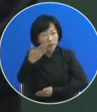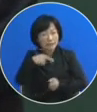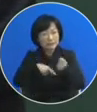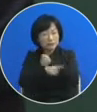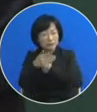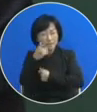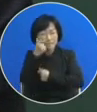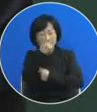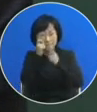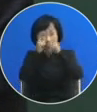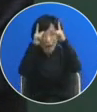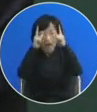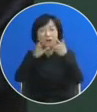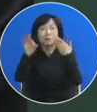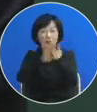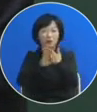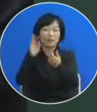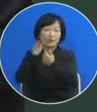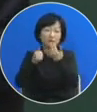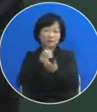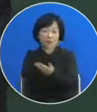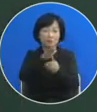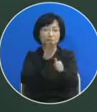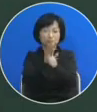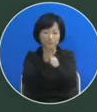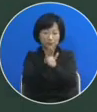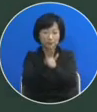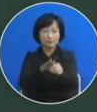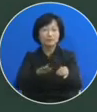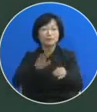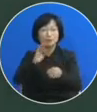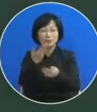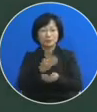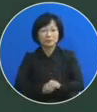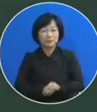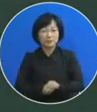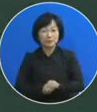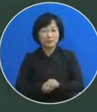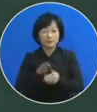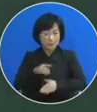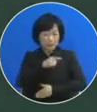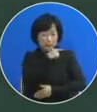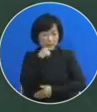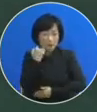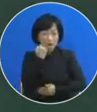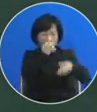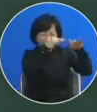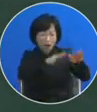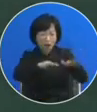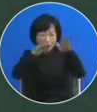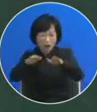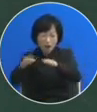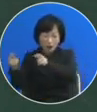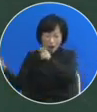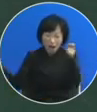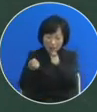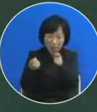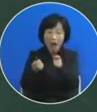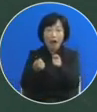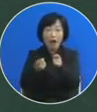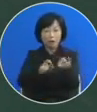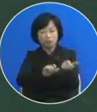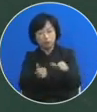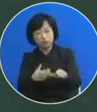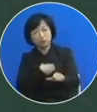and why you must stake your life, then God will fill it. 우리가 홍해 앞에 와서 지금 죽게 됐다. That we're about to die in front of this Red Sea.